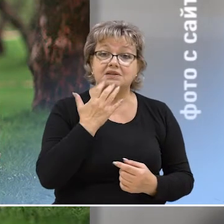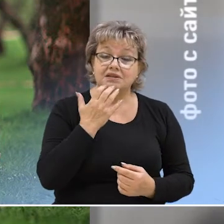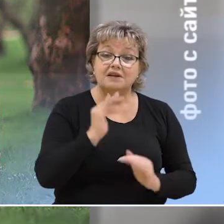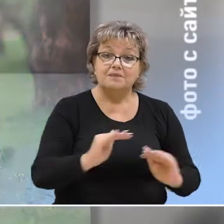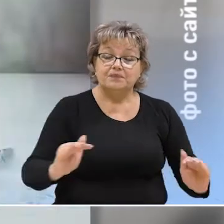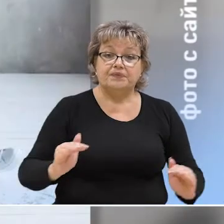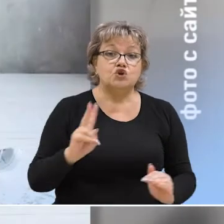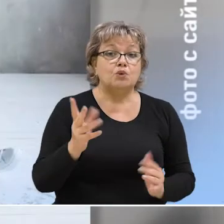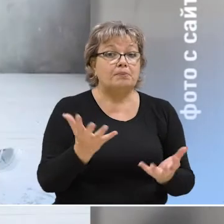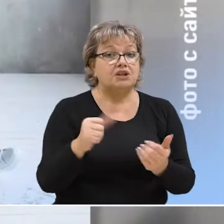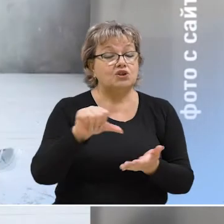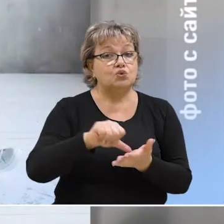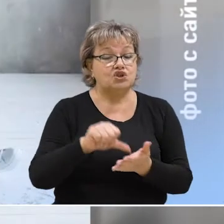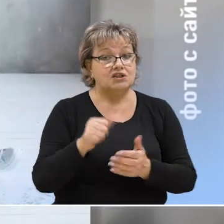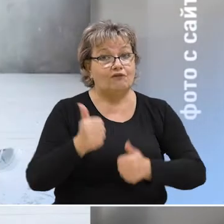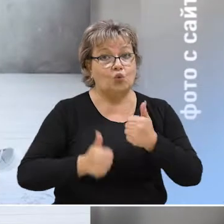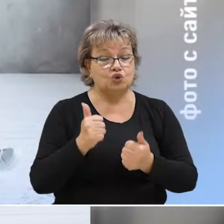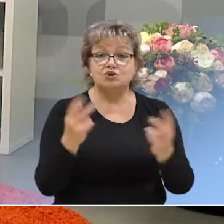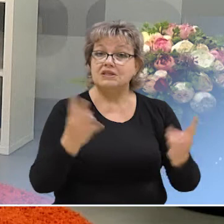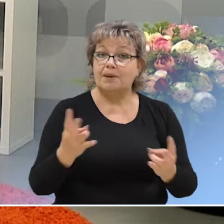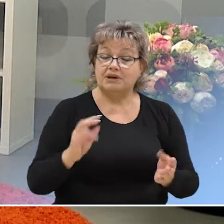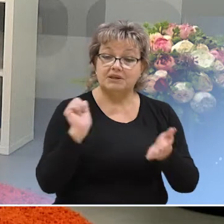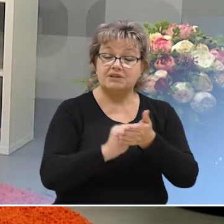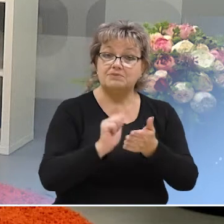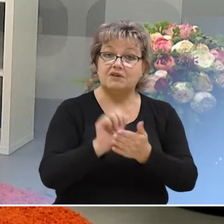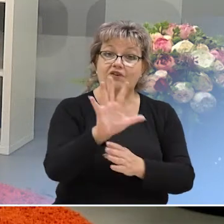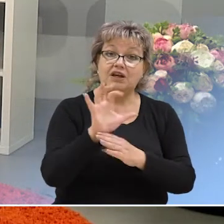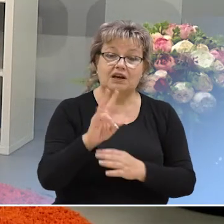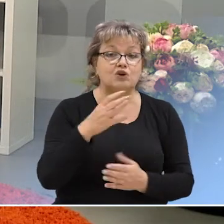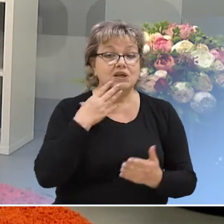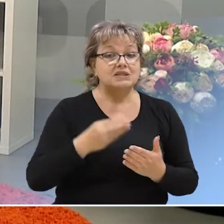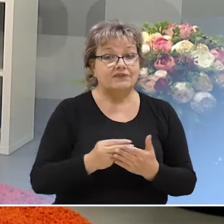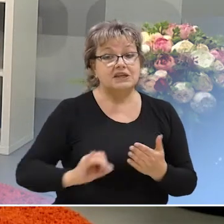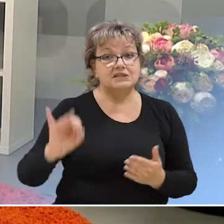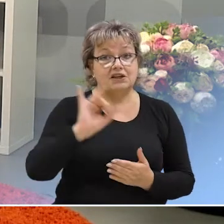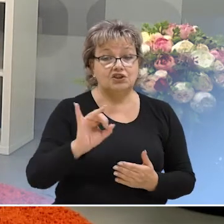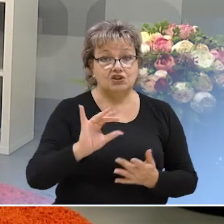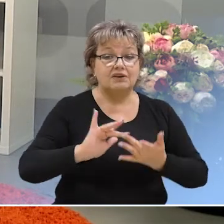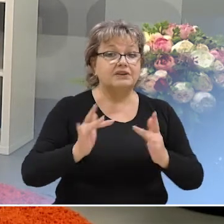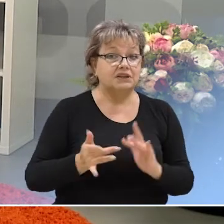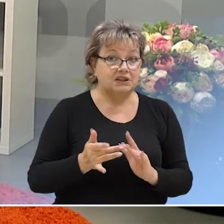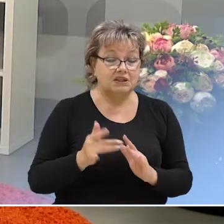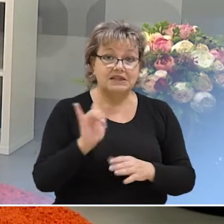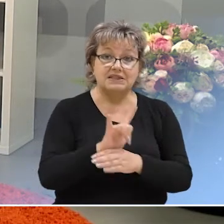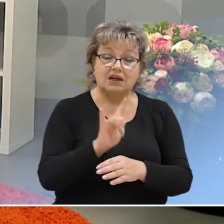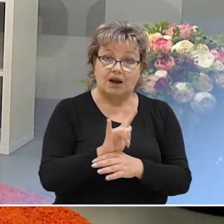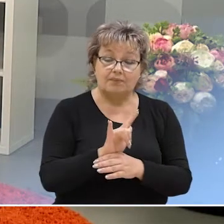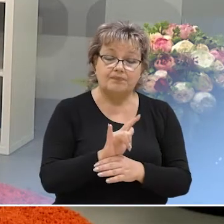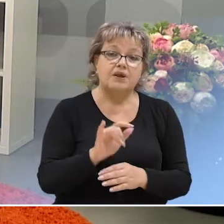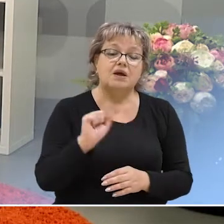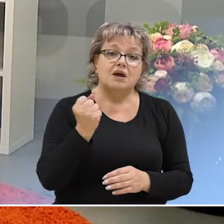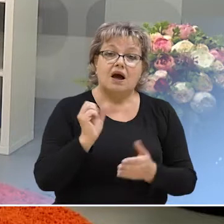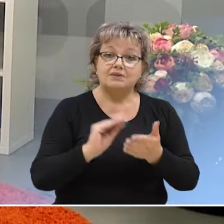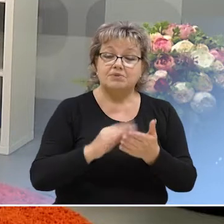детей, бабушек, внуков. Чтобы принять участие в конкурсе, необходимо разместить фотографию на своей странице в социальной сети